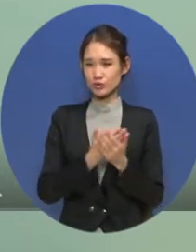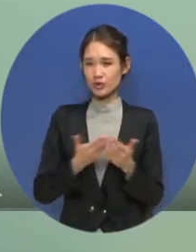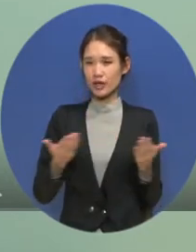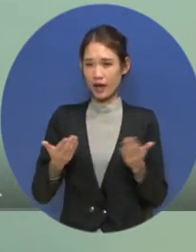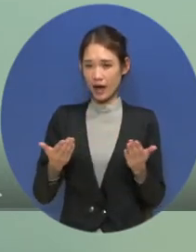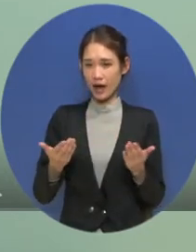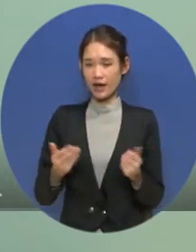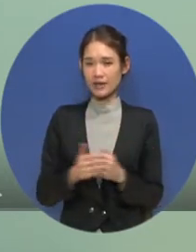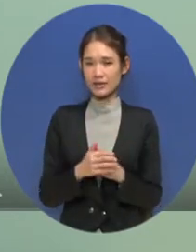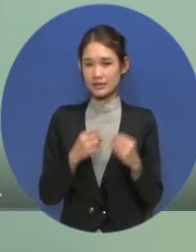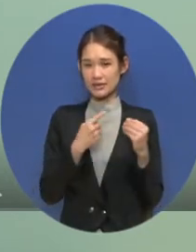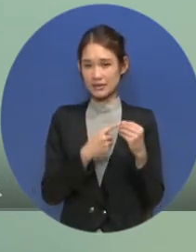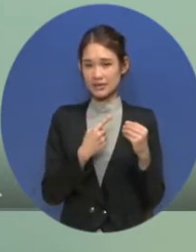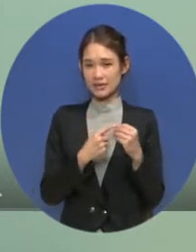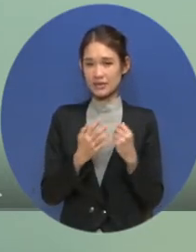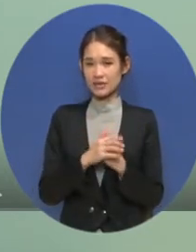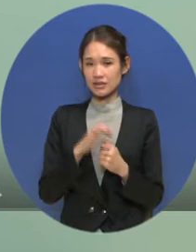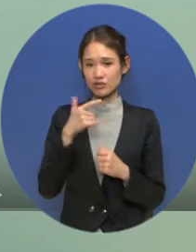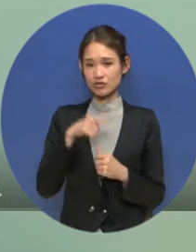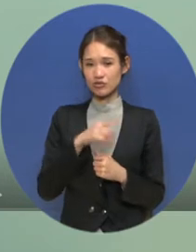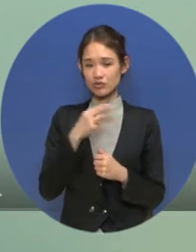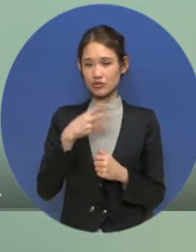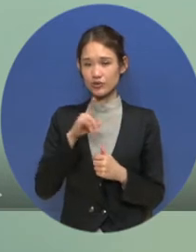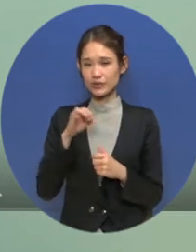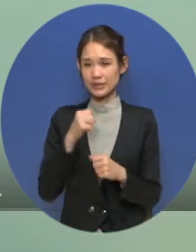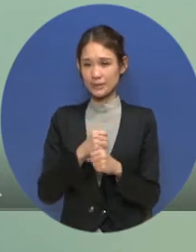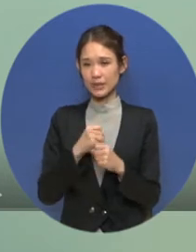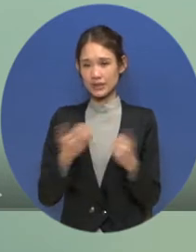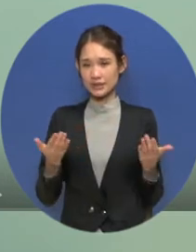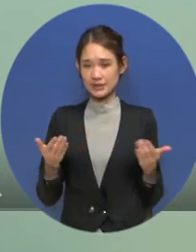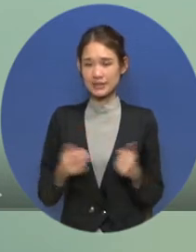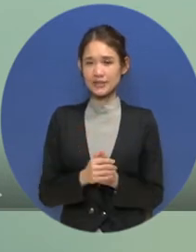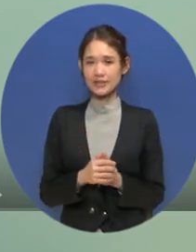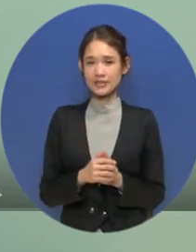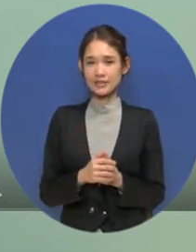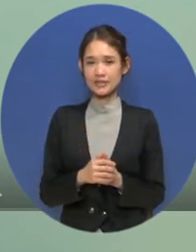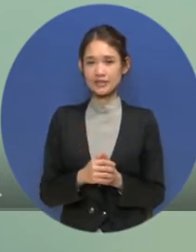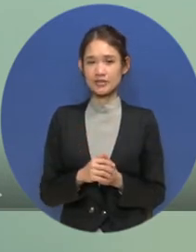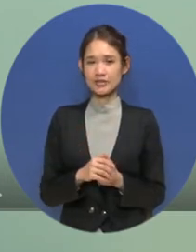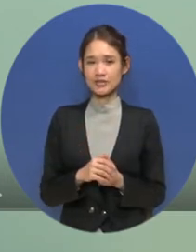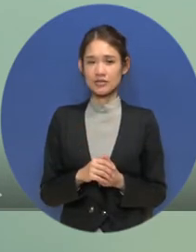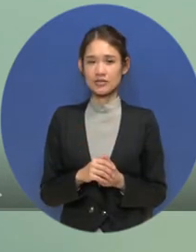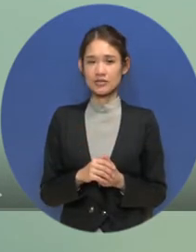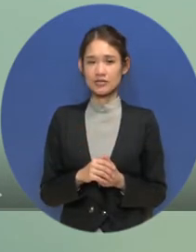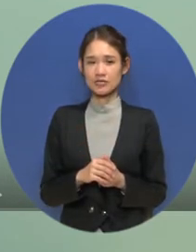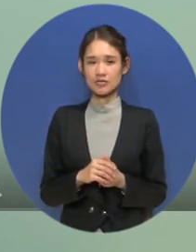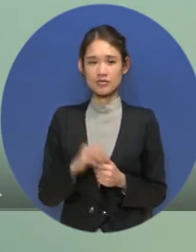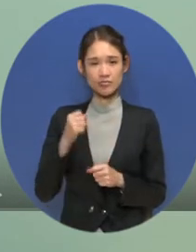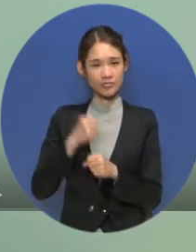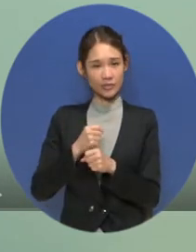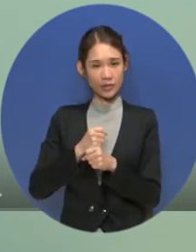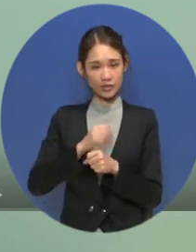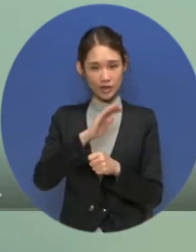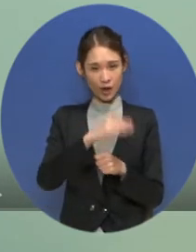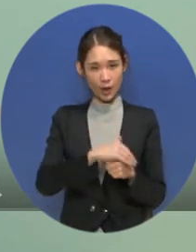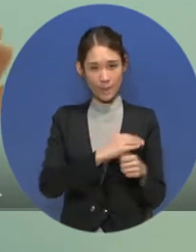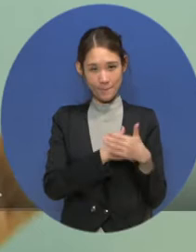제일 우선적으로 중요한 일은 누룽지 만드는 일이고요. 누룽지를 만드는데 이제 누룽지 만드는